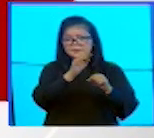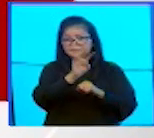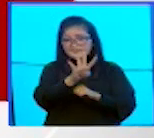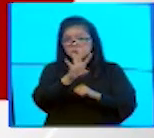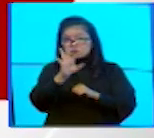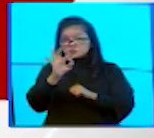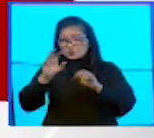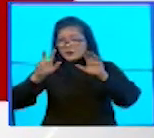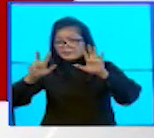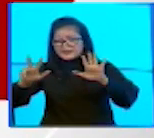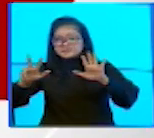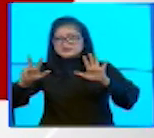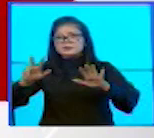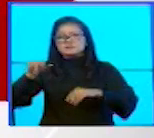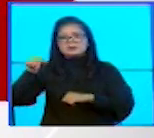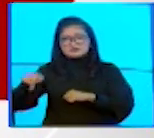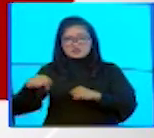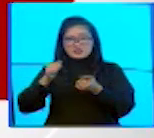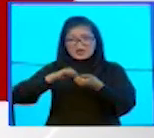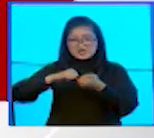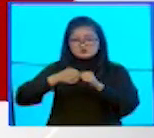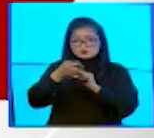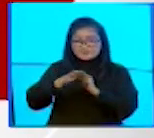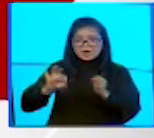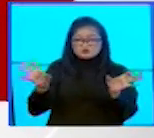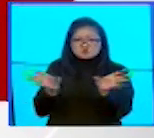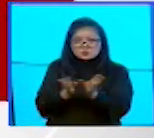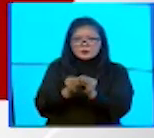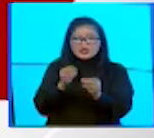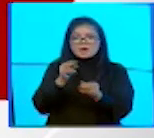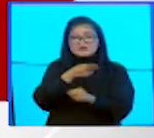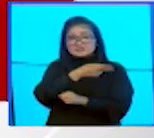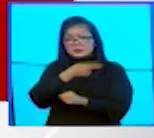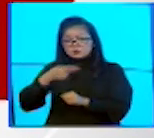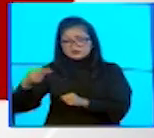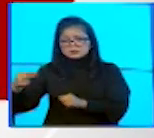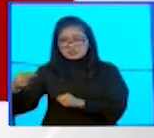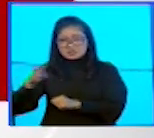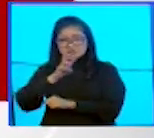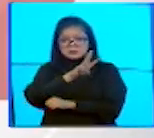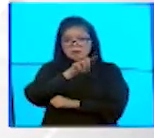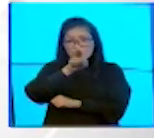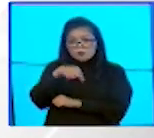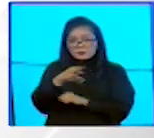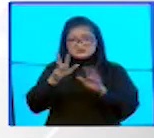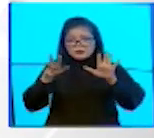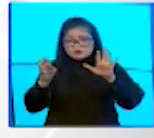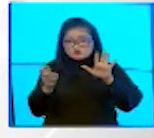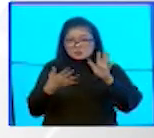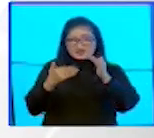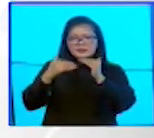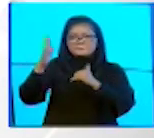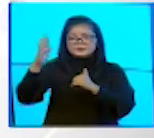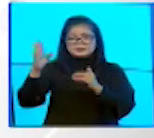baru. Hingga kini tercatat total kasus COVID-19 di Indonesia mencapai 3,9 juta lebih kasus. Penambahan